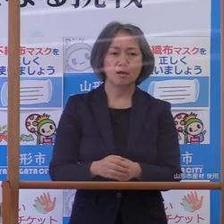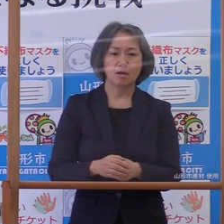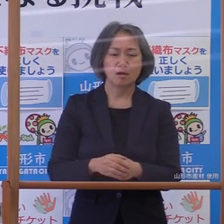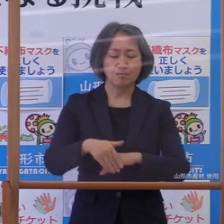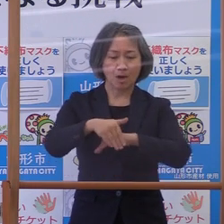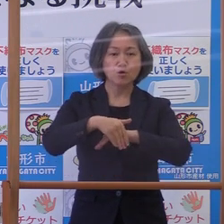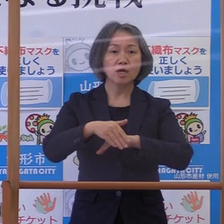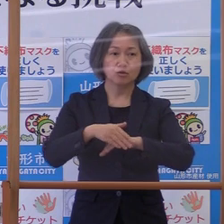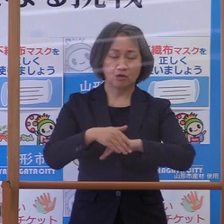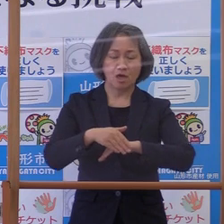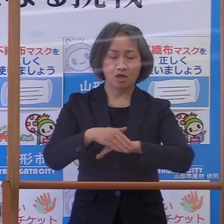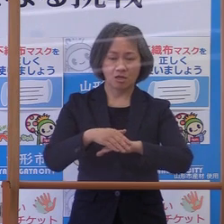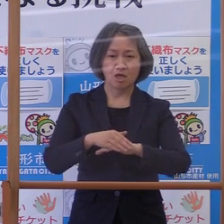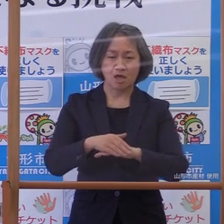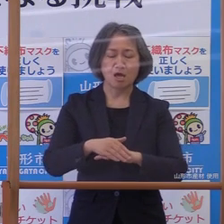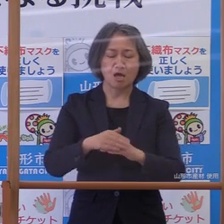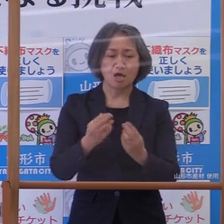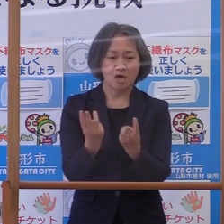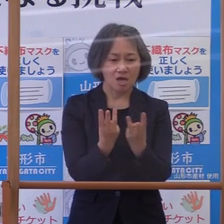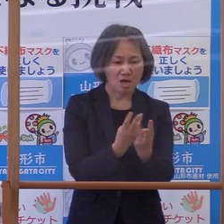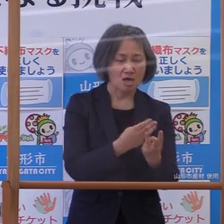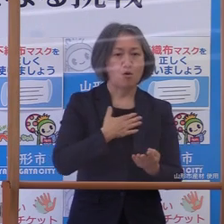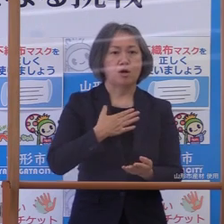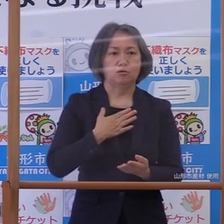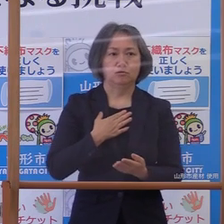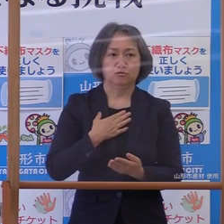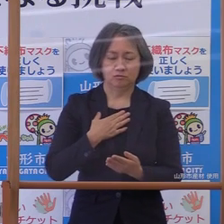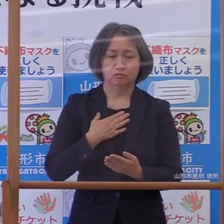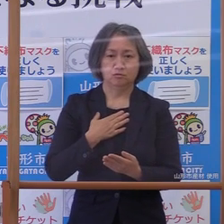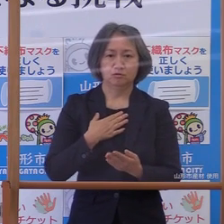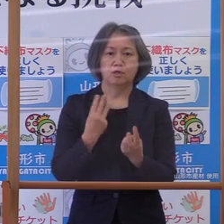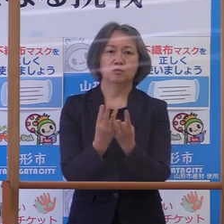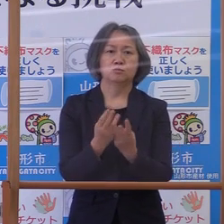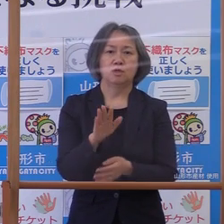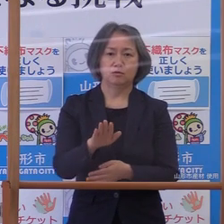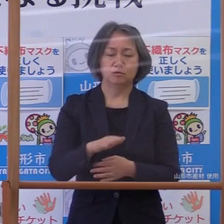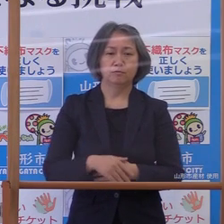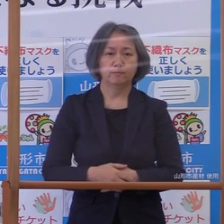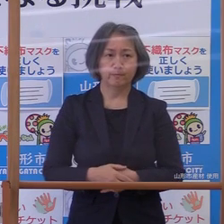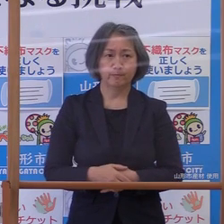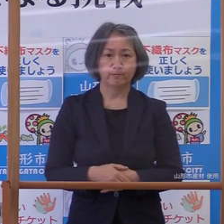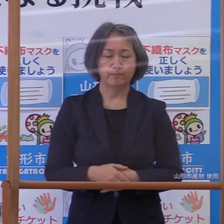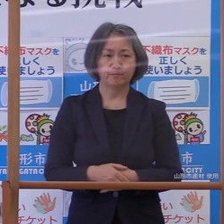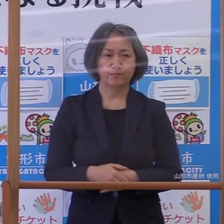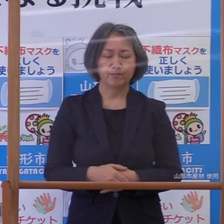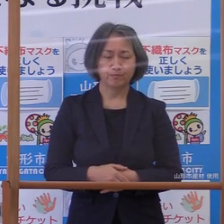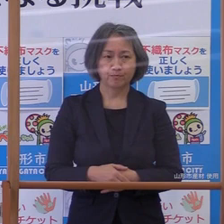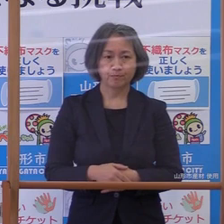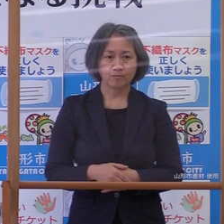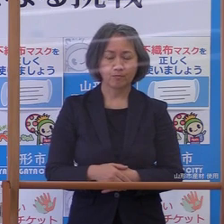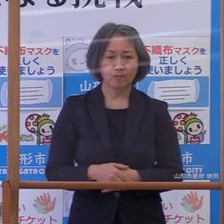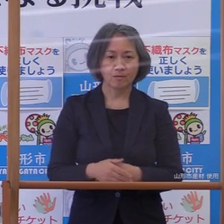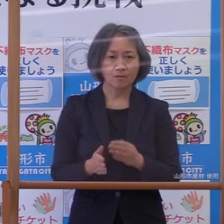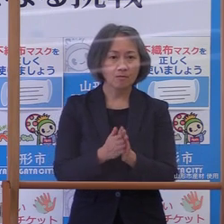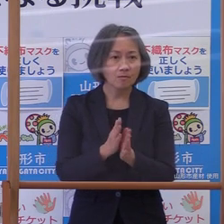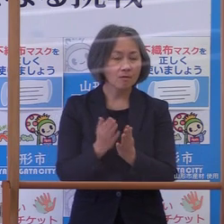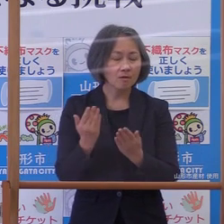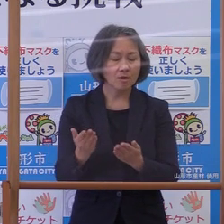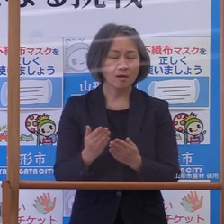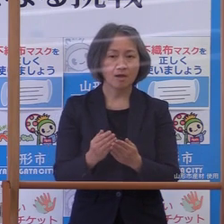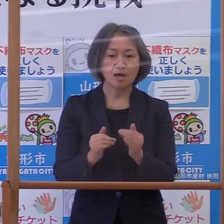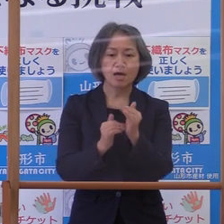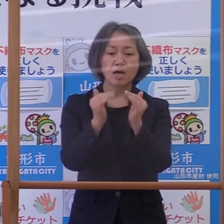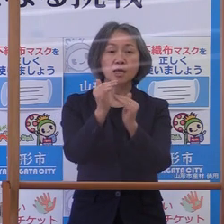を通してますので、まあ、そこで数えた数ということになります。 ありました。竹あかりのプロジェクトの方